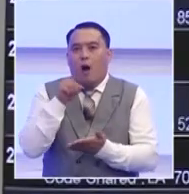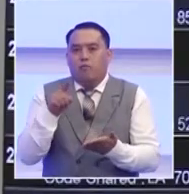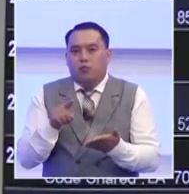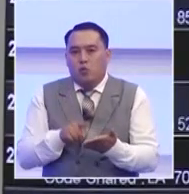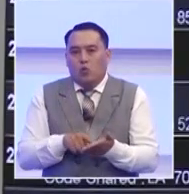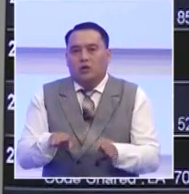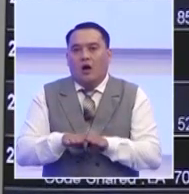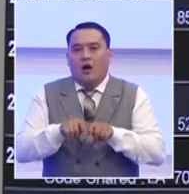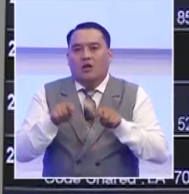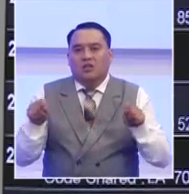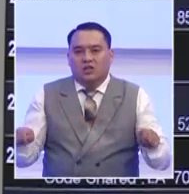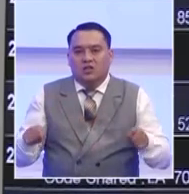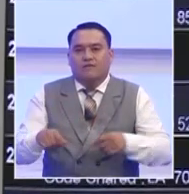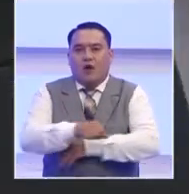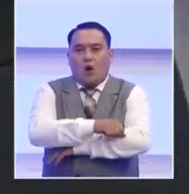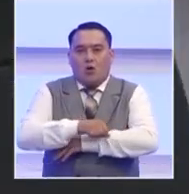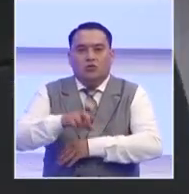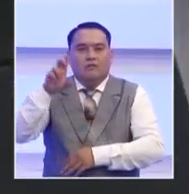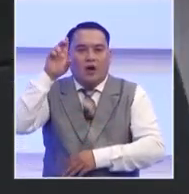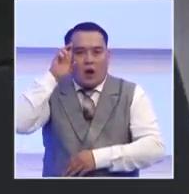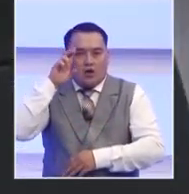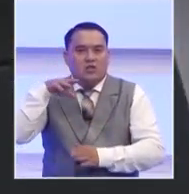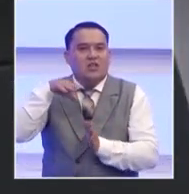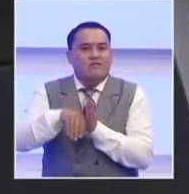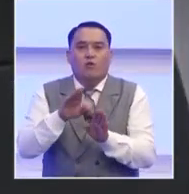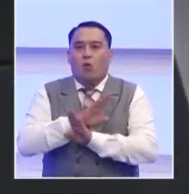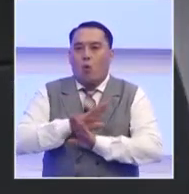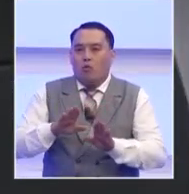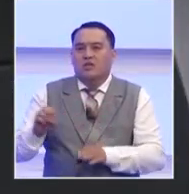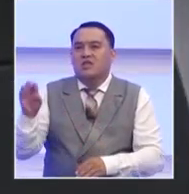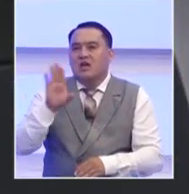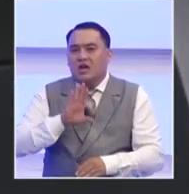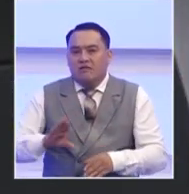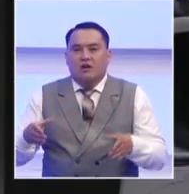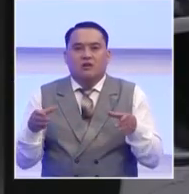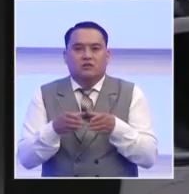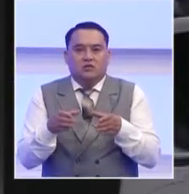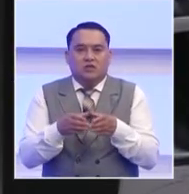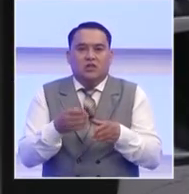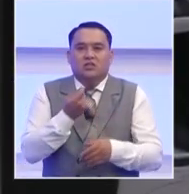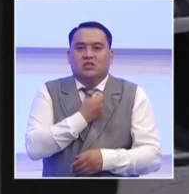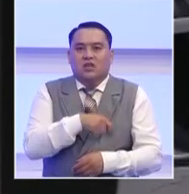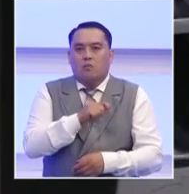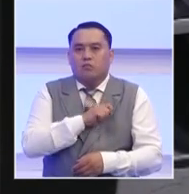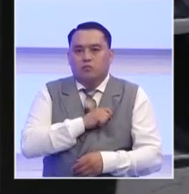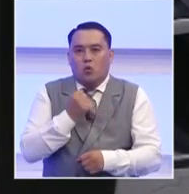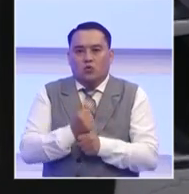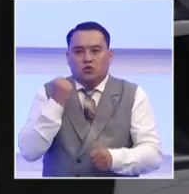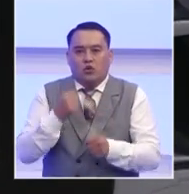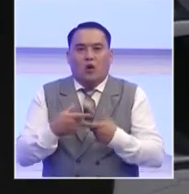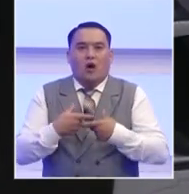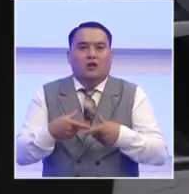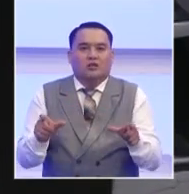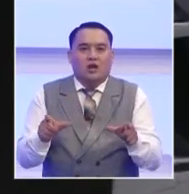вопрос об открытии границ с государствами, которые не входят в состав Евросоюза. Испания выходит из карантина жесткого, но